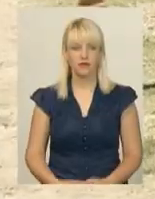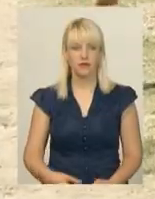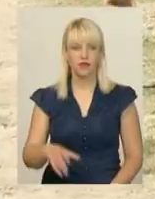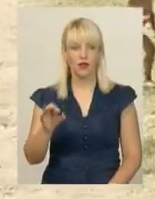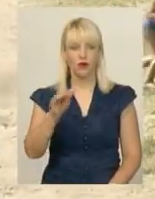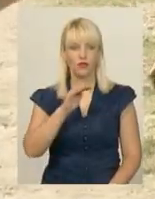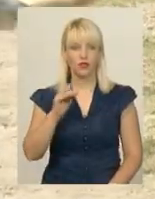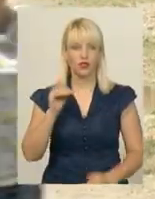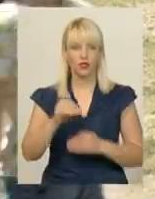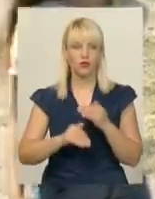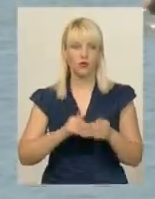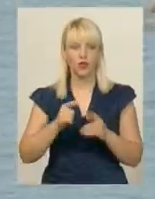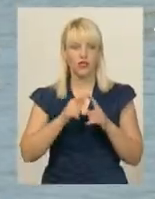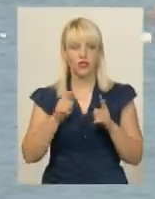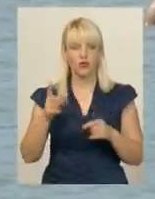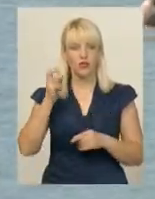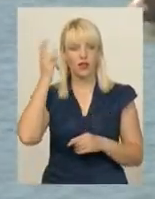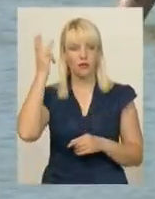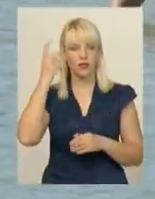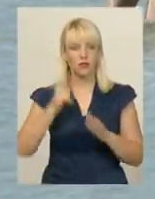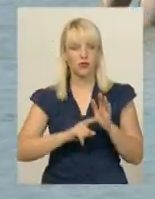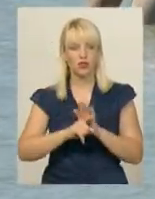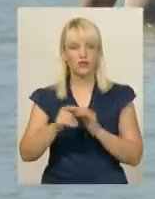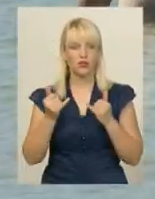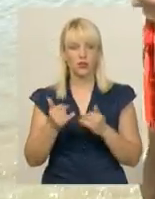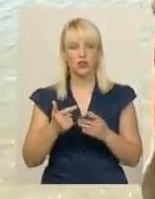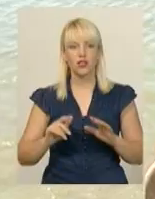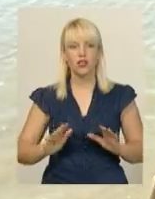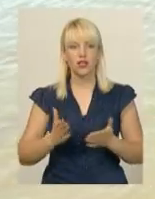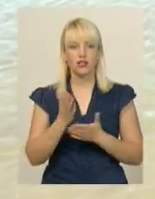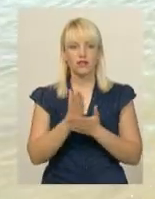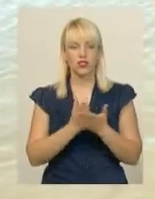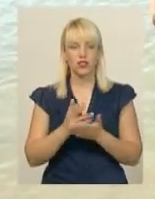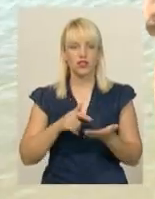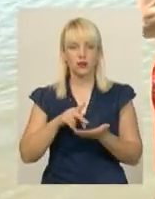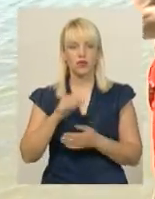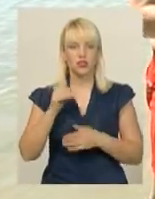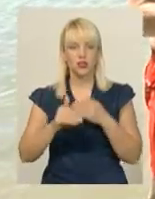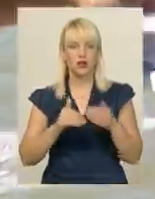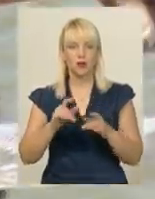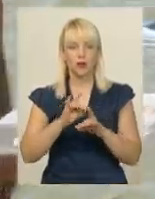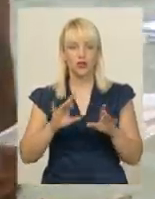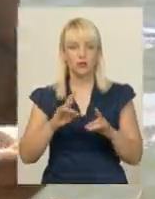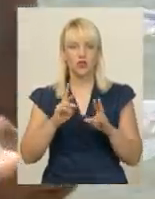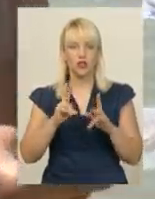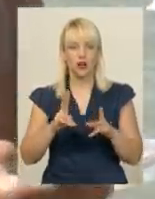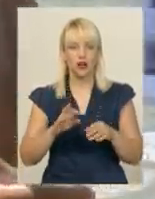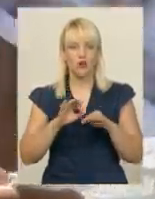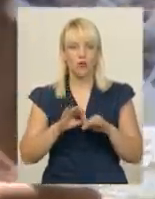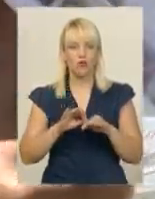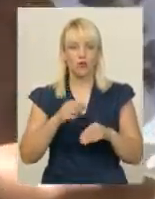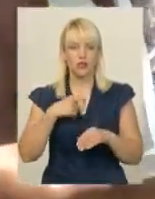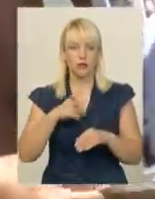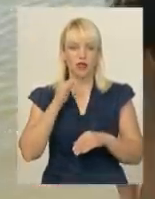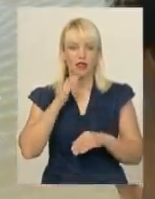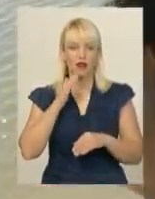Офіційно ж купальний сезон на Хмельниччині розпочався сьогодні. Надзвичайники вийшли на пляж розповісти відпочивальникам, як поводитися на воді,